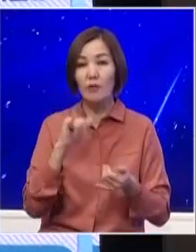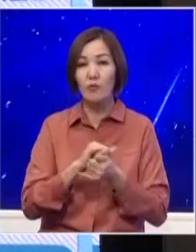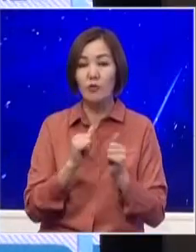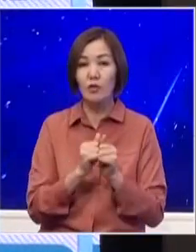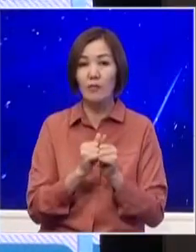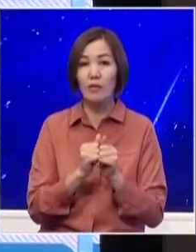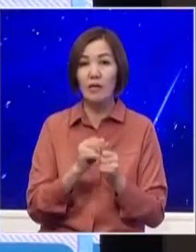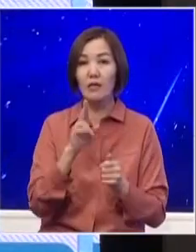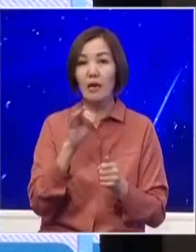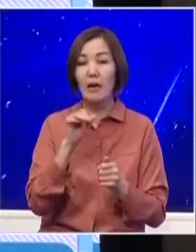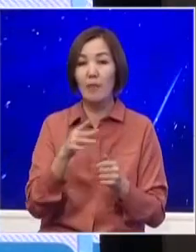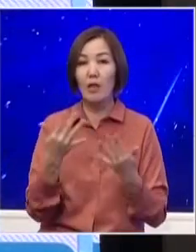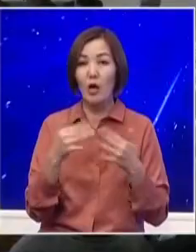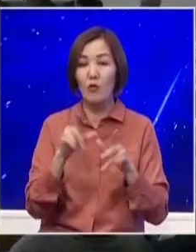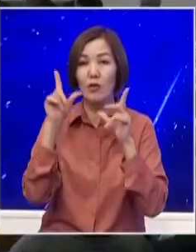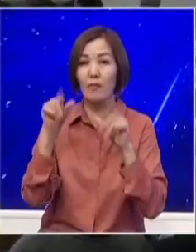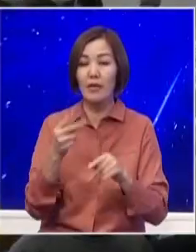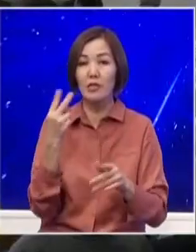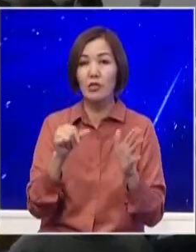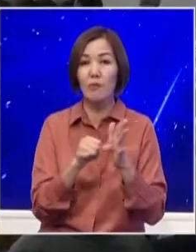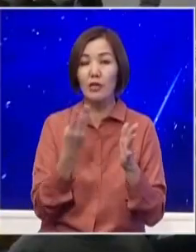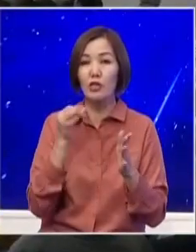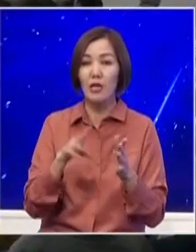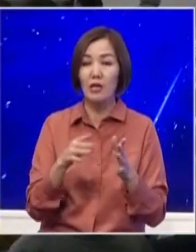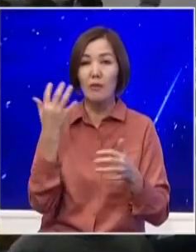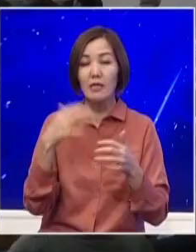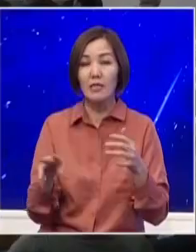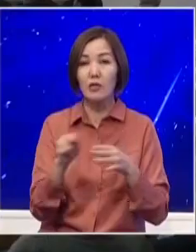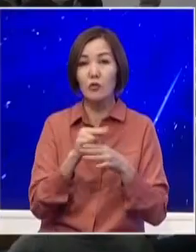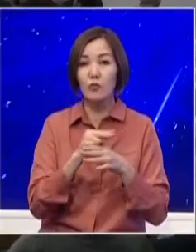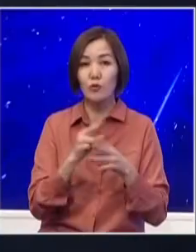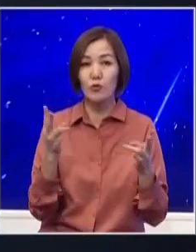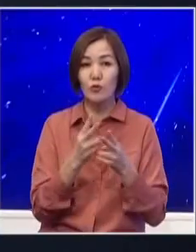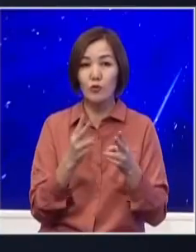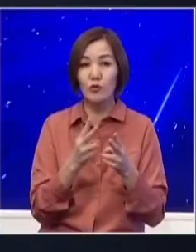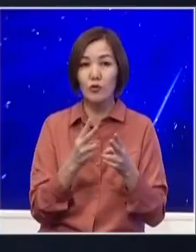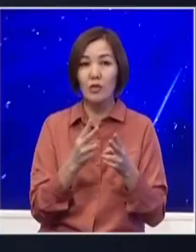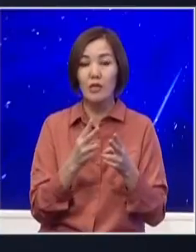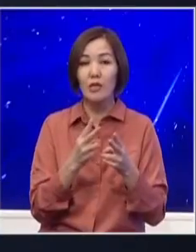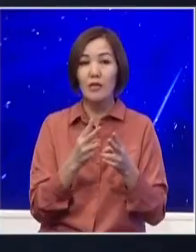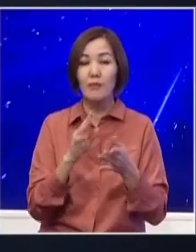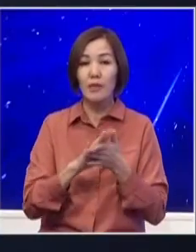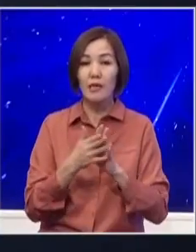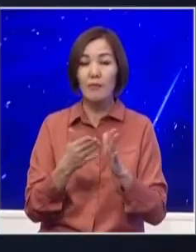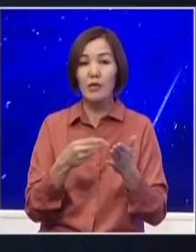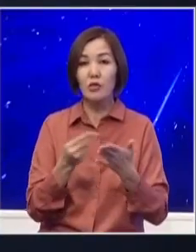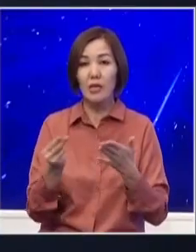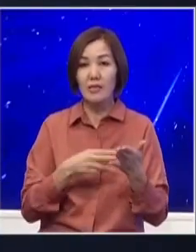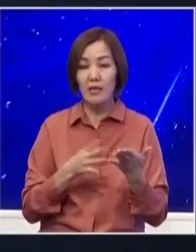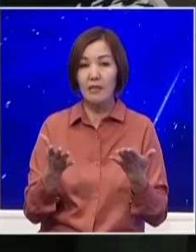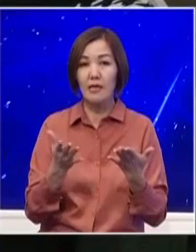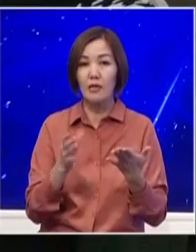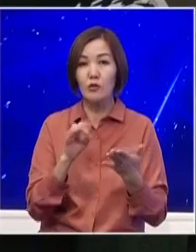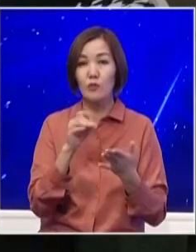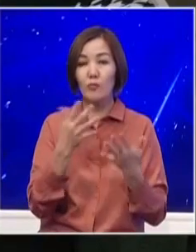бойынан Қапал ауылына баратын 26 шақырым жолға орташа жөндеу жұмыстарын жүргізу үшін мердігер мекемемен келісімшарт жасалды. Бет